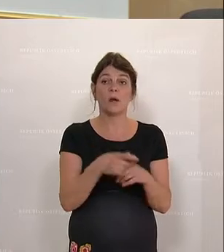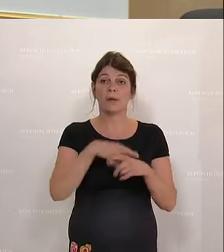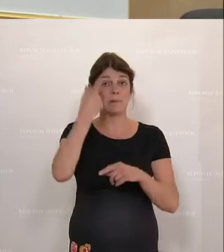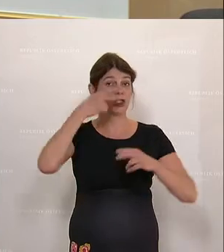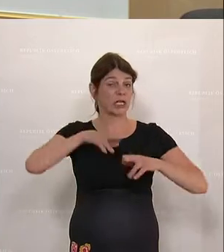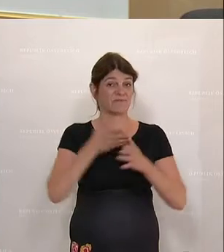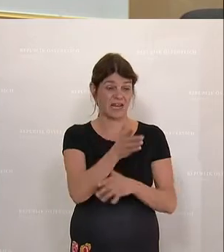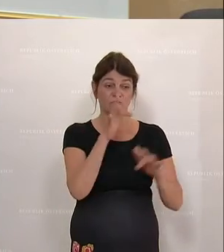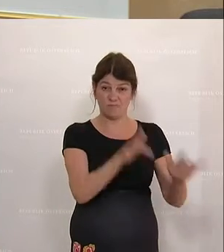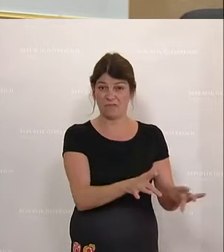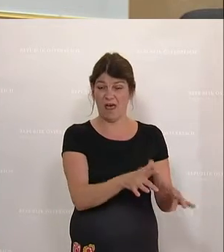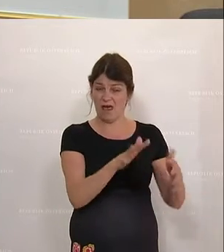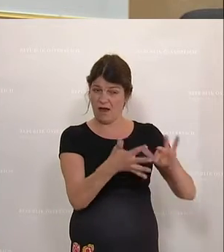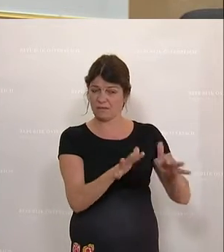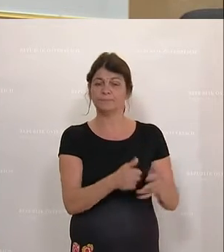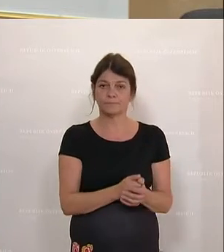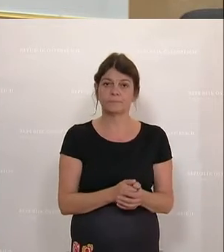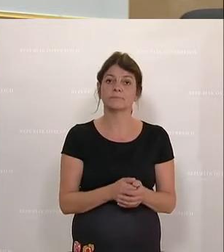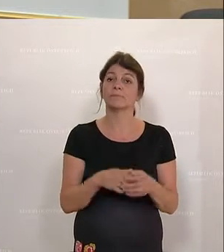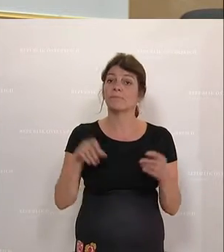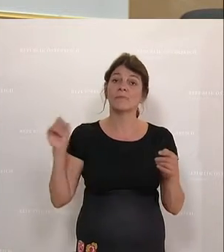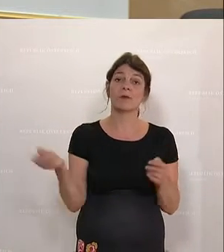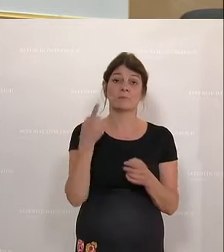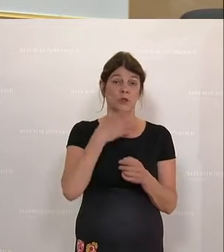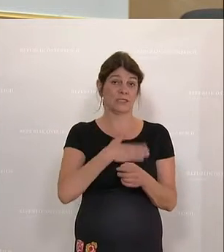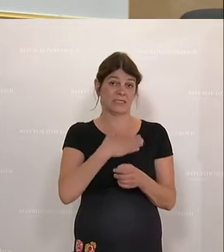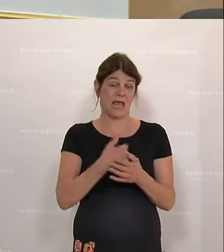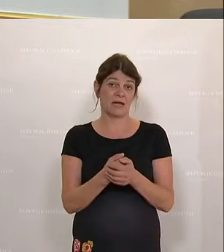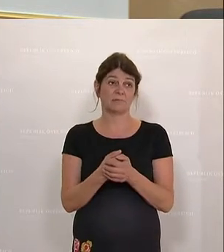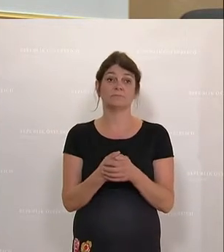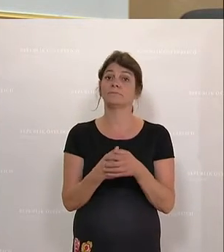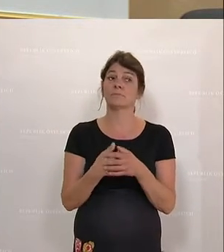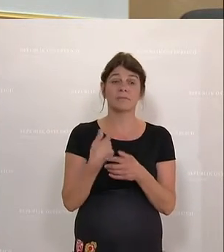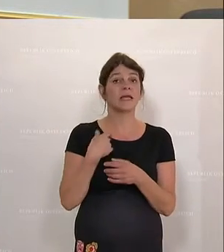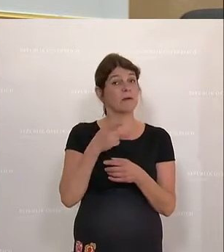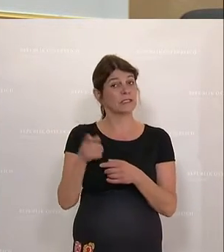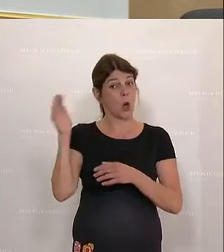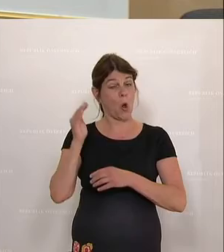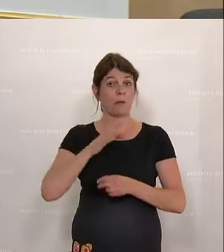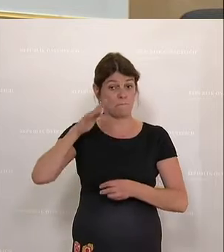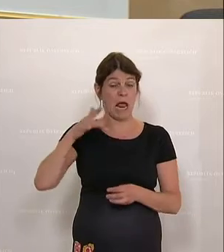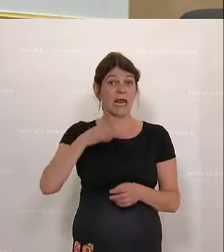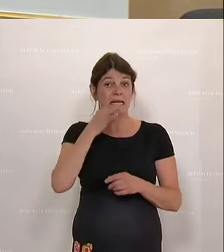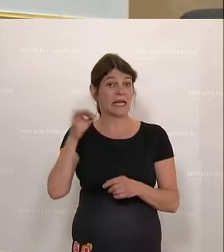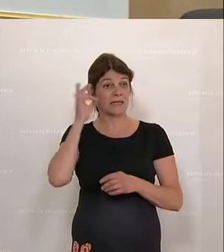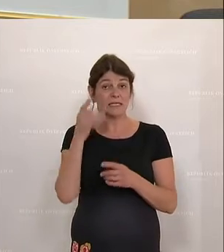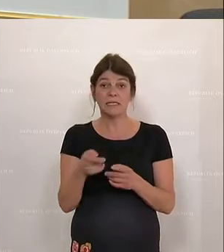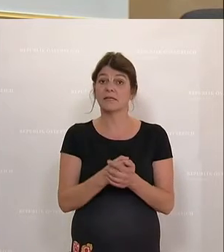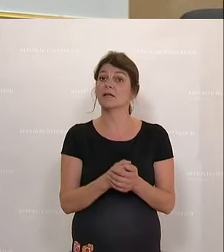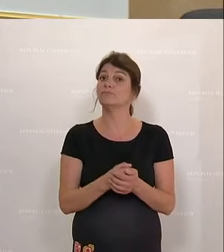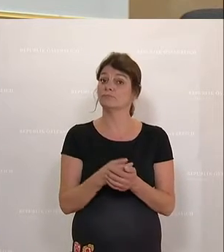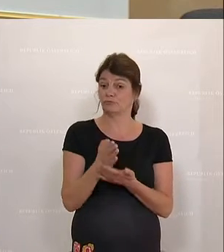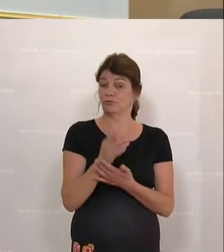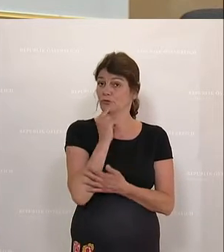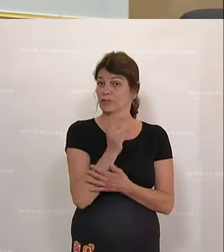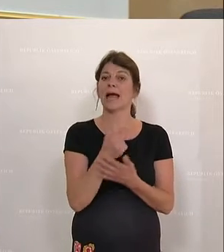Menschenrechtsverletzungen stattfinden könnten. Besonders gern gebe ich dieses Jahr aber das Lob, das manche Rednerinnen